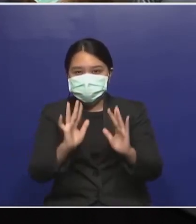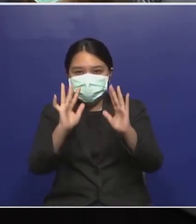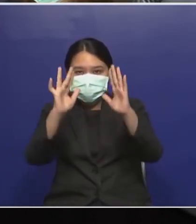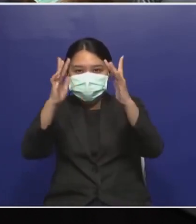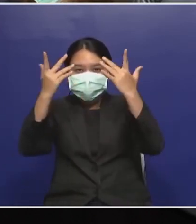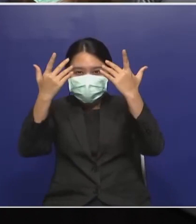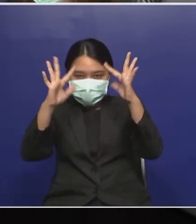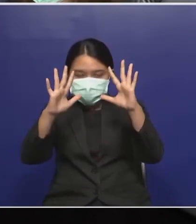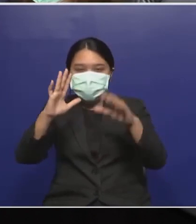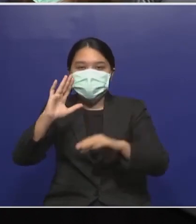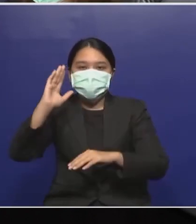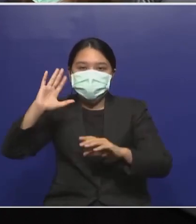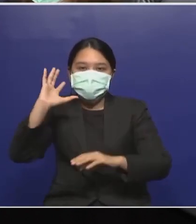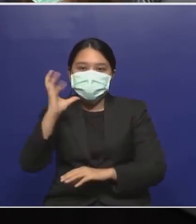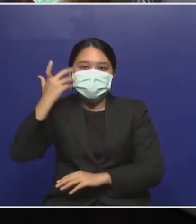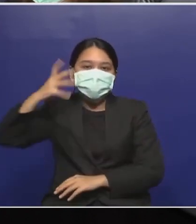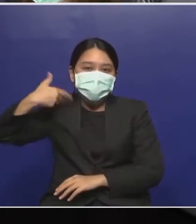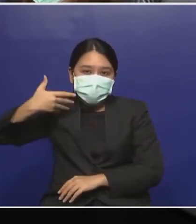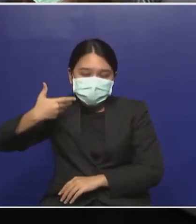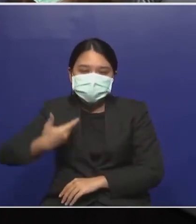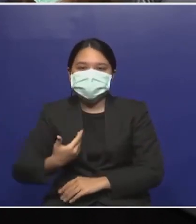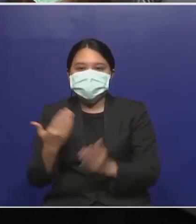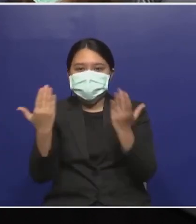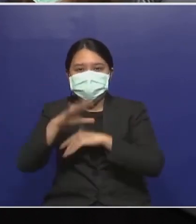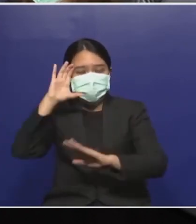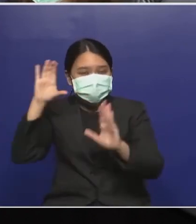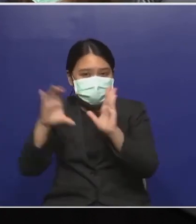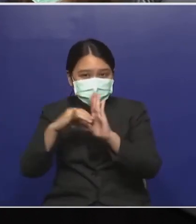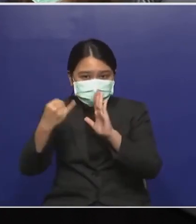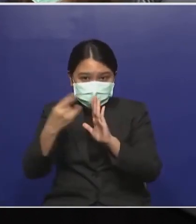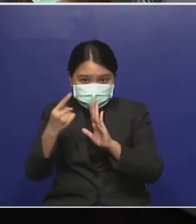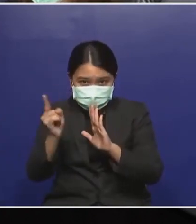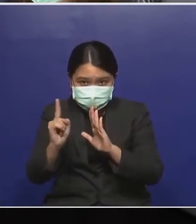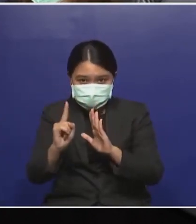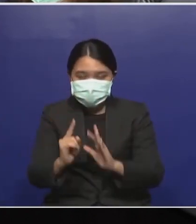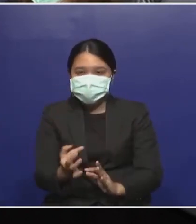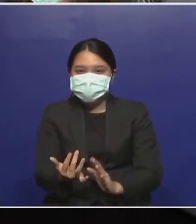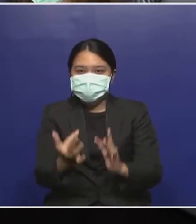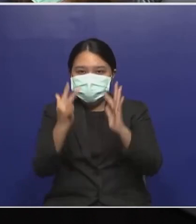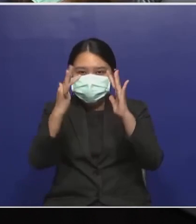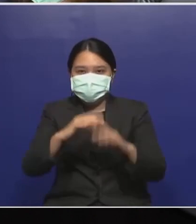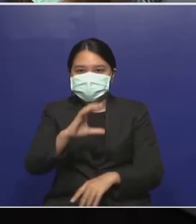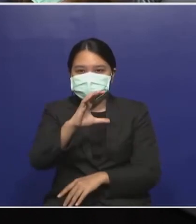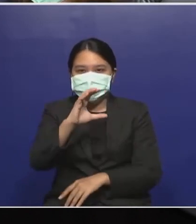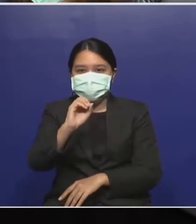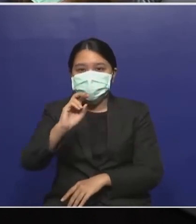กเหมือนผ่านวมผือนหน หนา